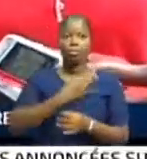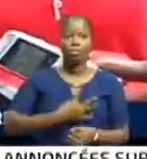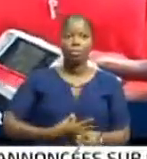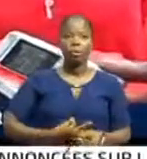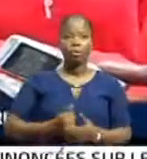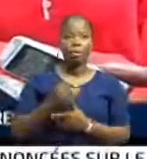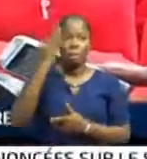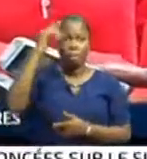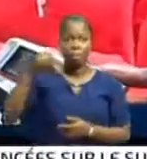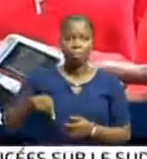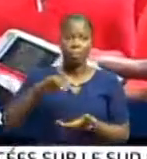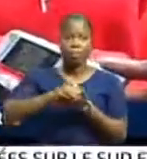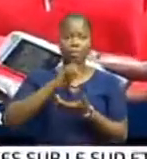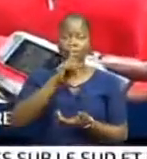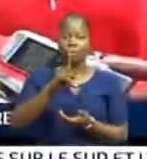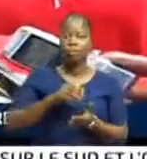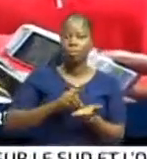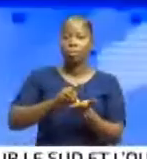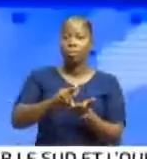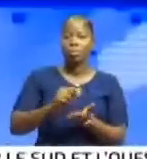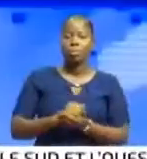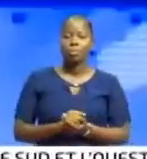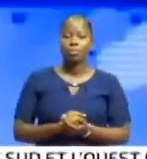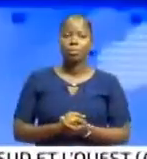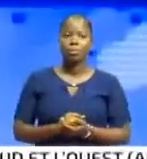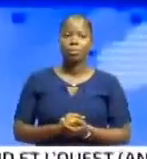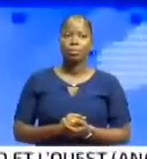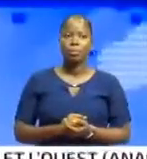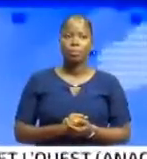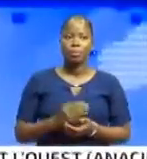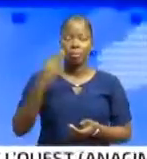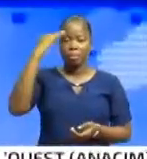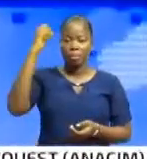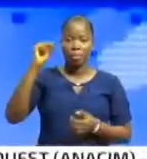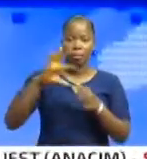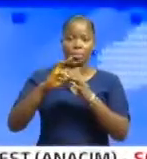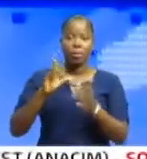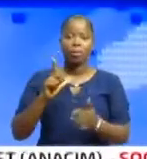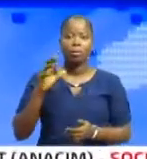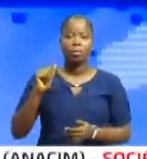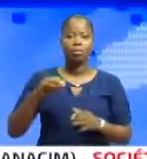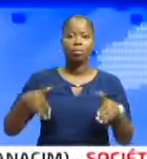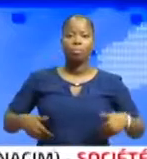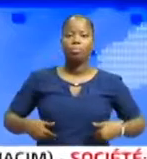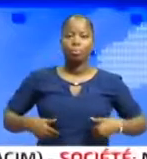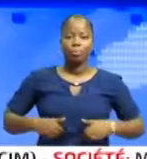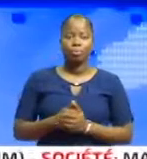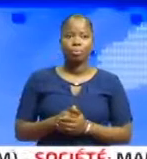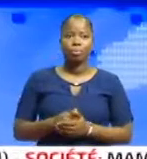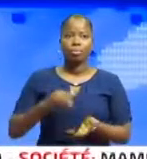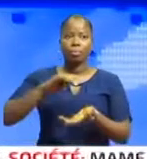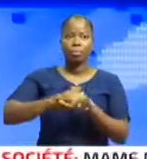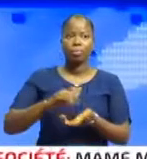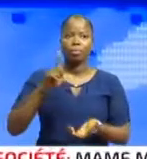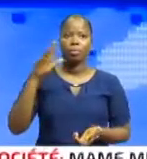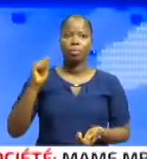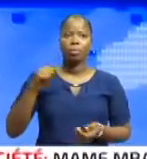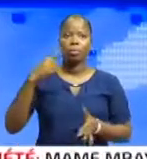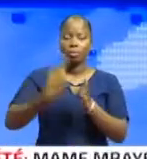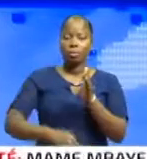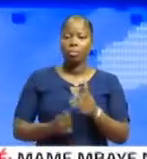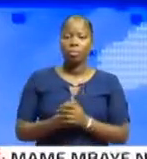parce que c'est notre droit qui en dépend le ministre de la jeunesse coupe court la rumeur selon laquelle leader du